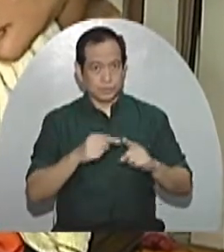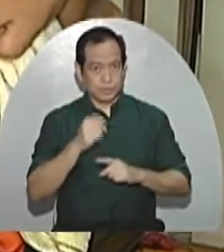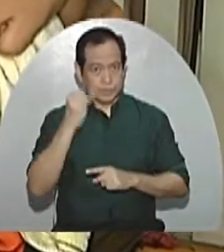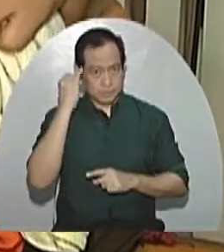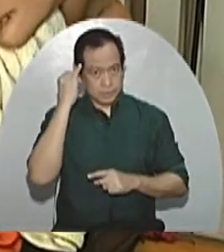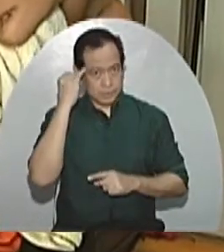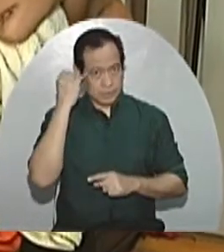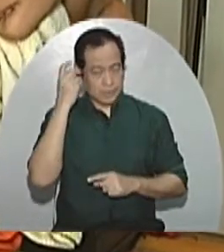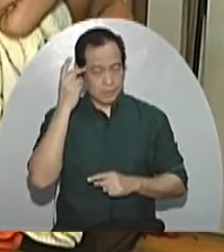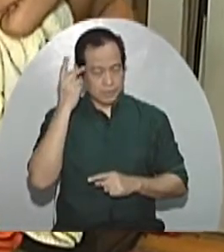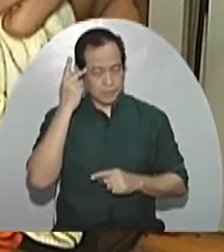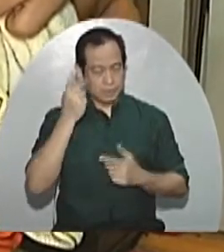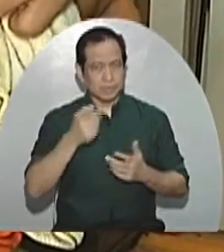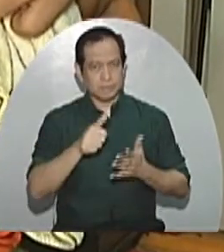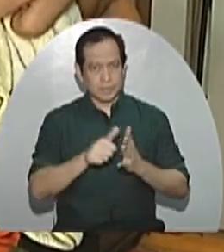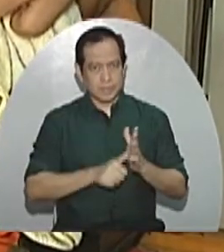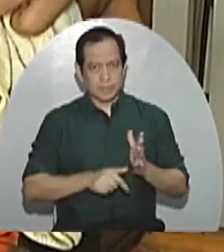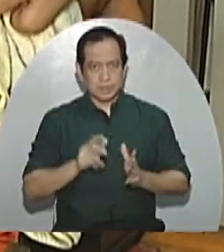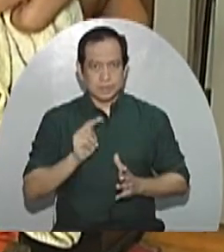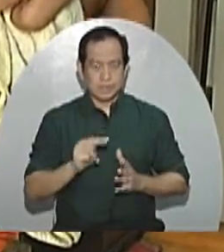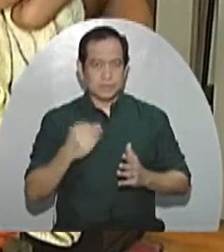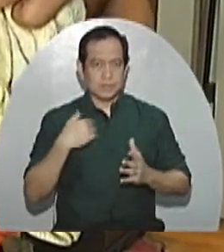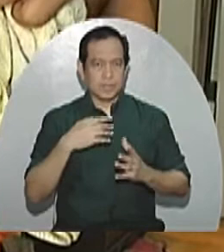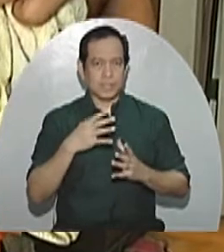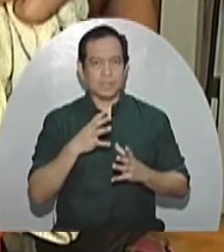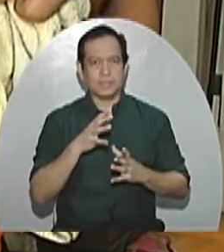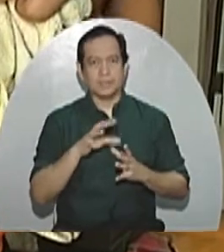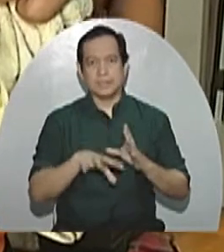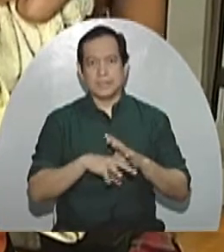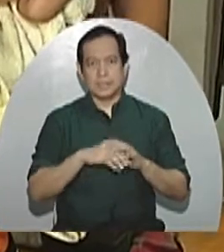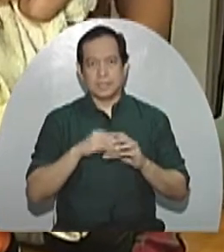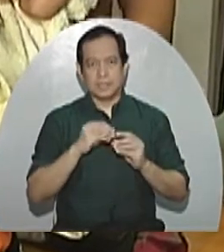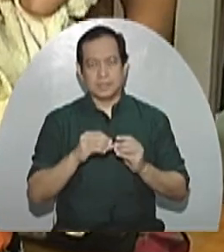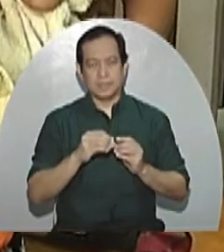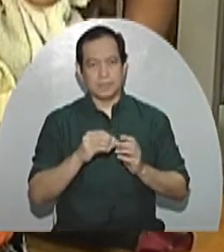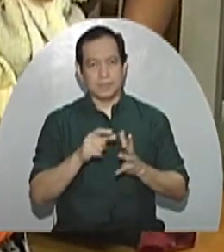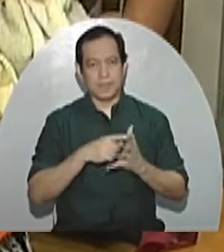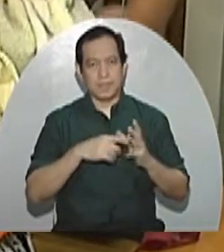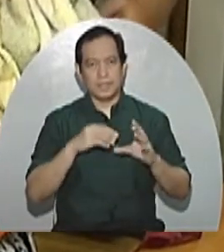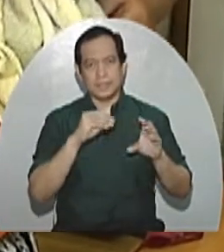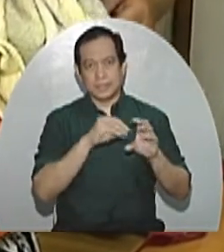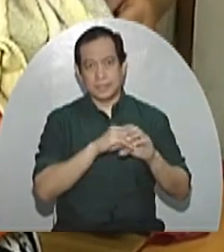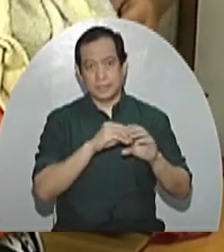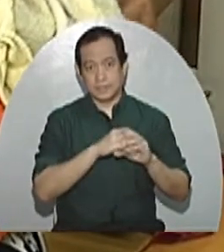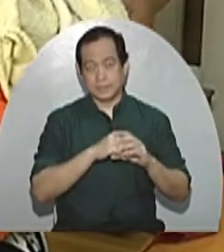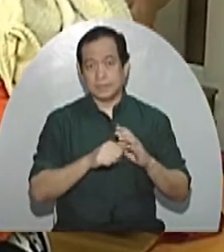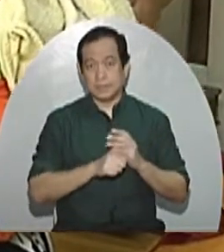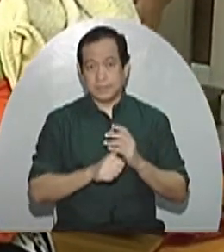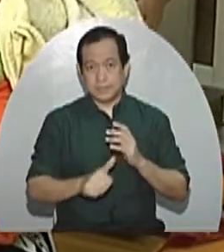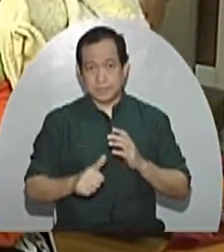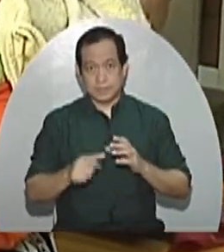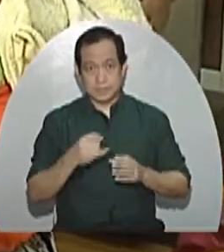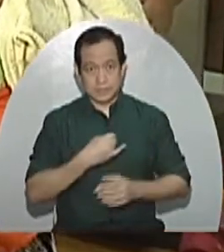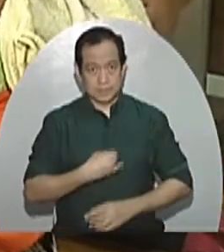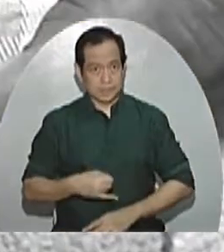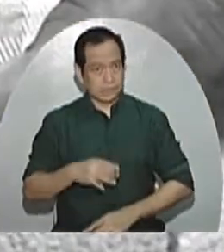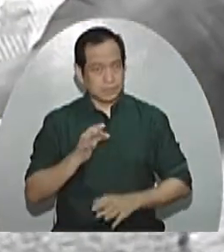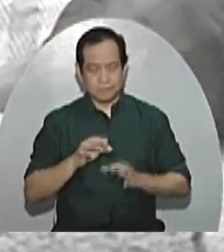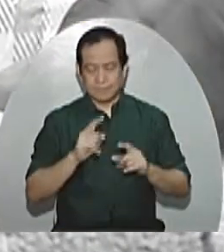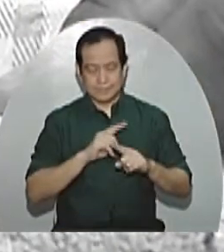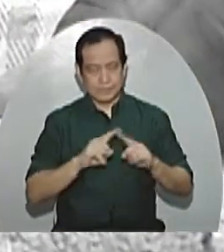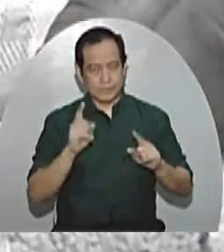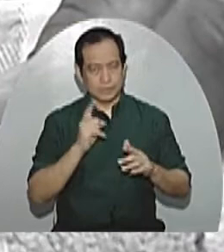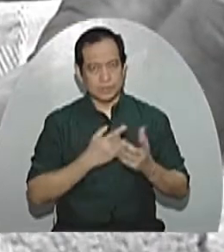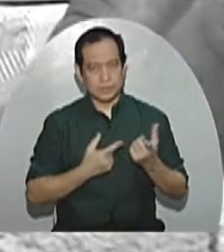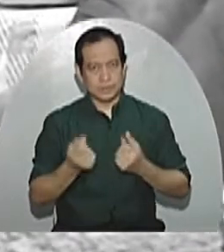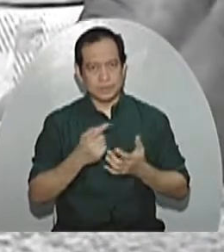baby John Kenneth. Kinailangan kasing tanggalin ang dumi na naipon sa kanyang bituka. Kung hindi ito nagawa at